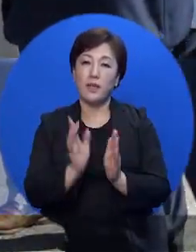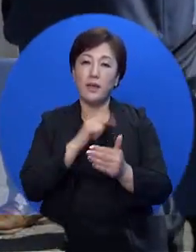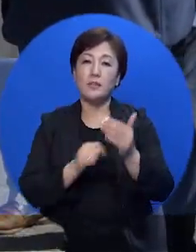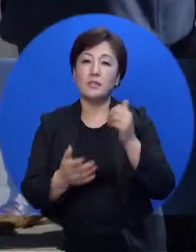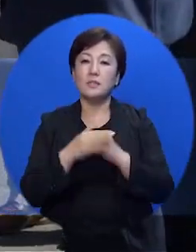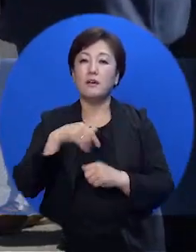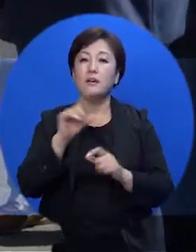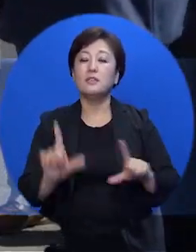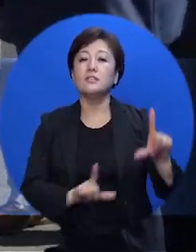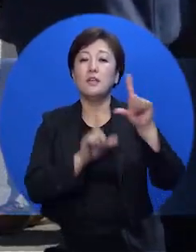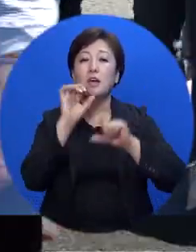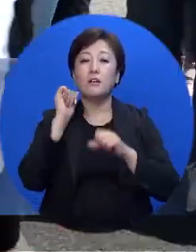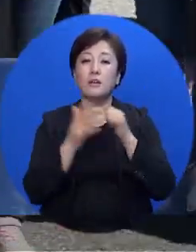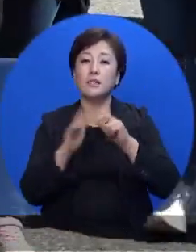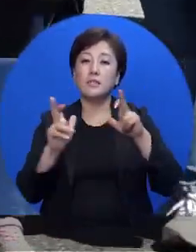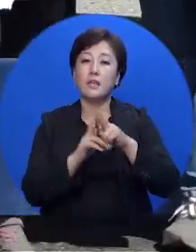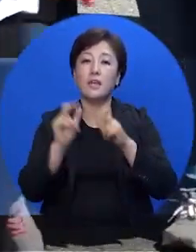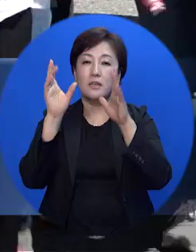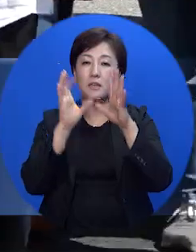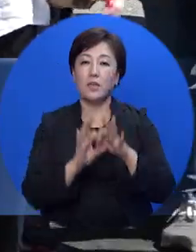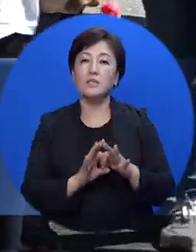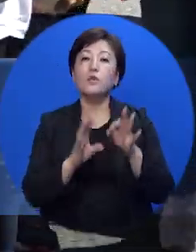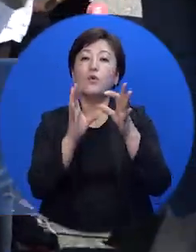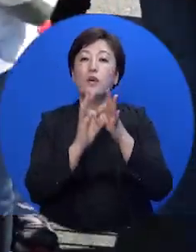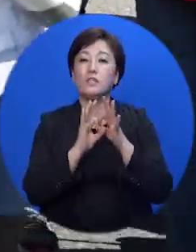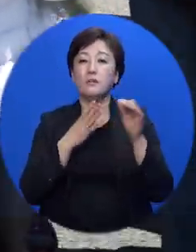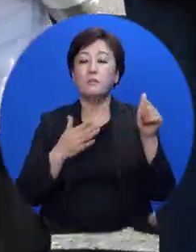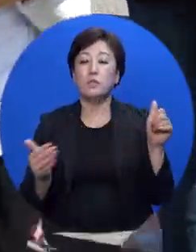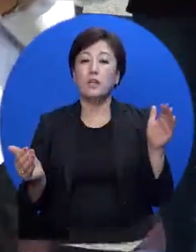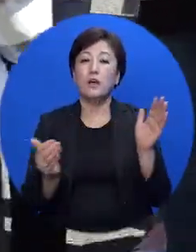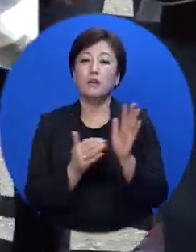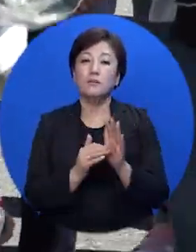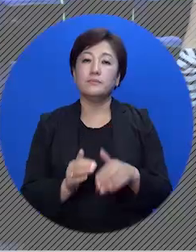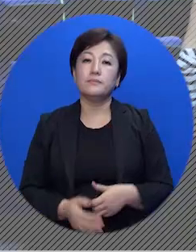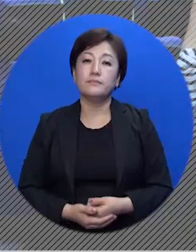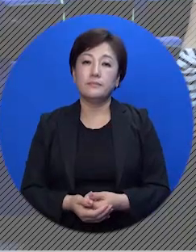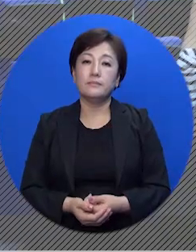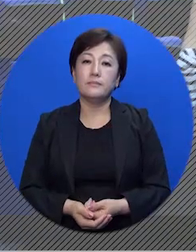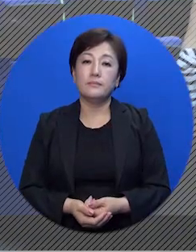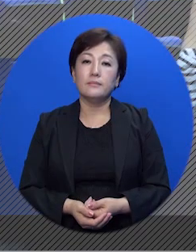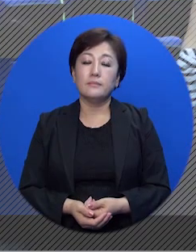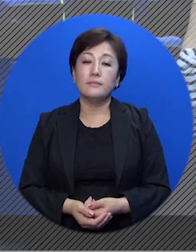저소득층과 장애인에 대한 지속적인 관심을 부탁드린다라고 말했습니다.